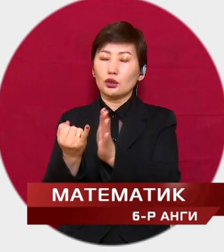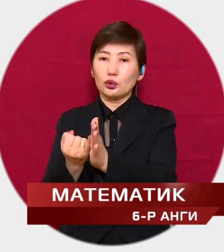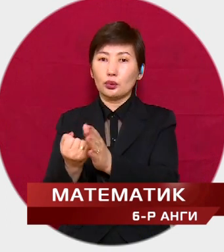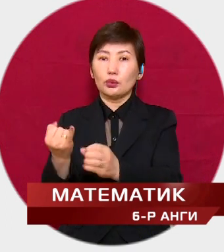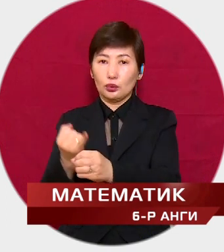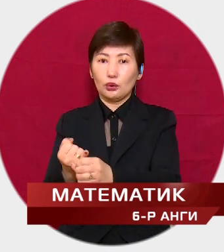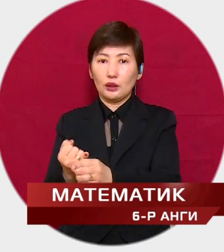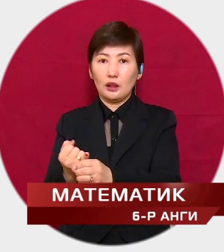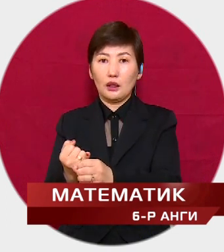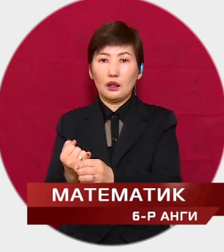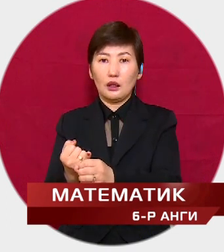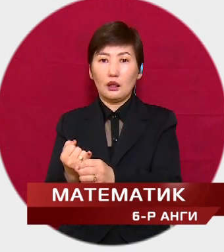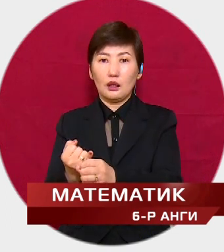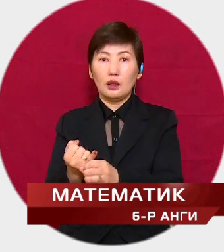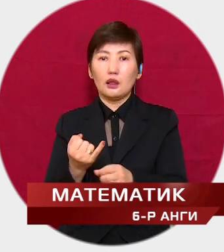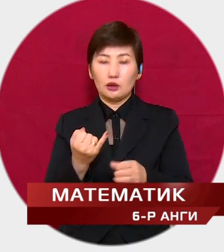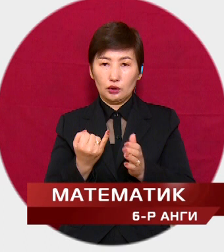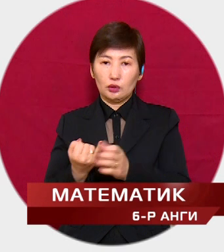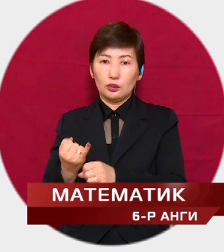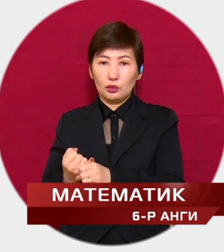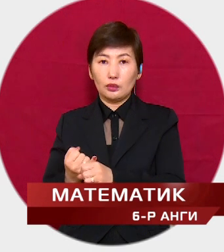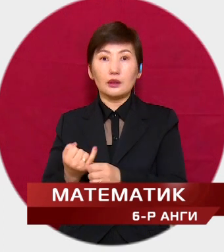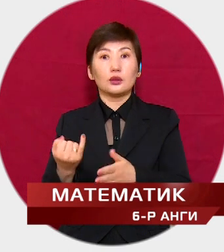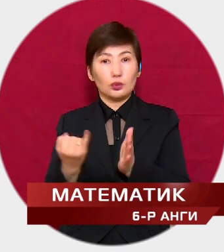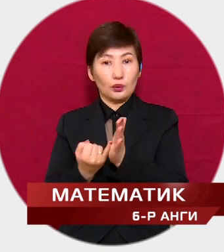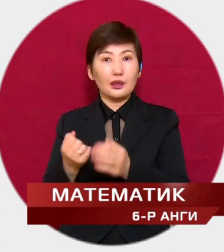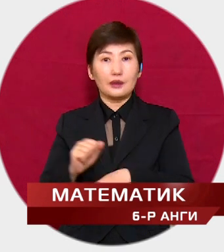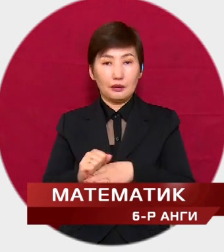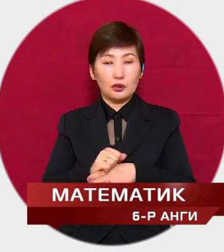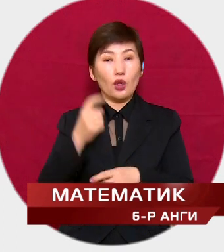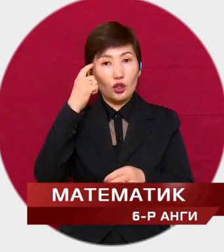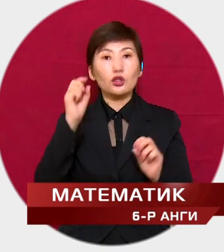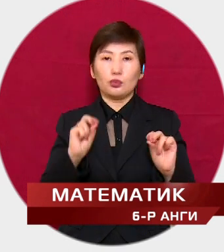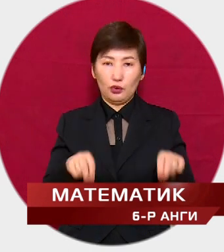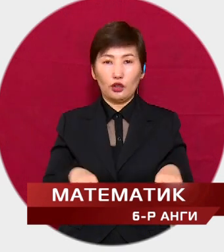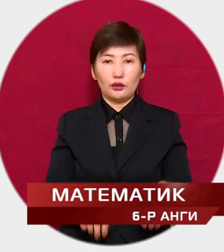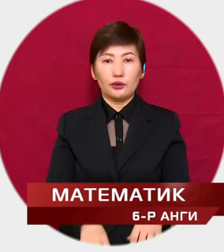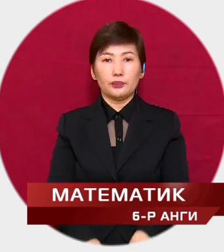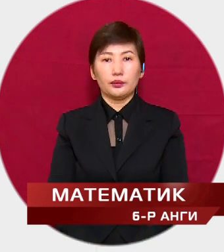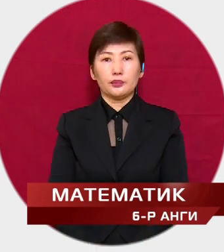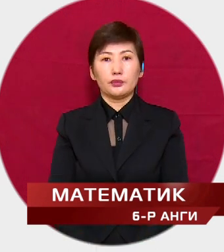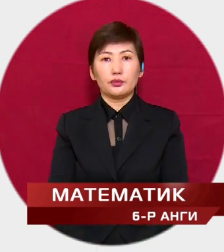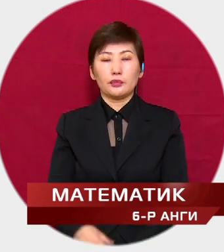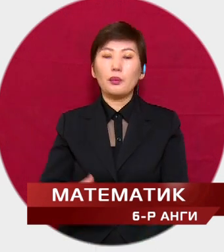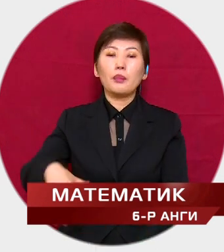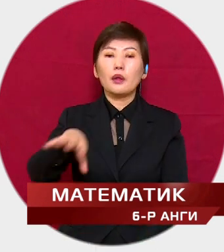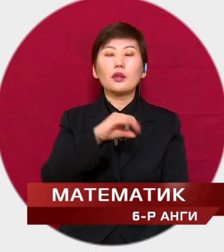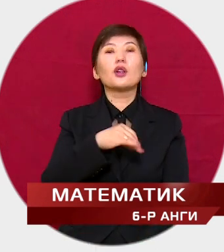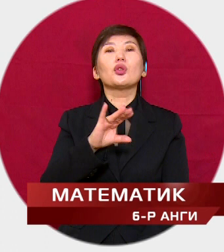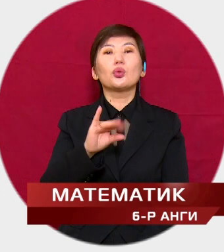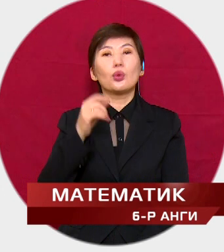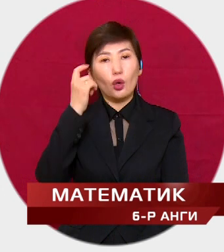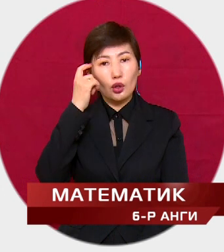нүдэрээ босон өгдөл 6 удаа тавтагдсан гэж ойлгож болно. За тэгэхээр эндээс бид нар юуг ойлгож болох вэ